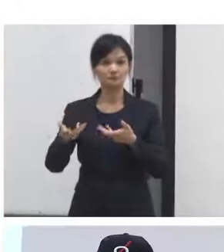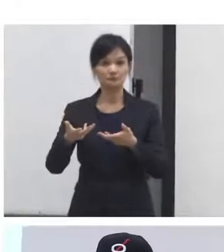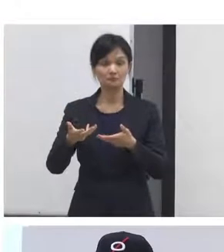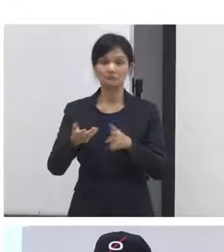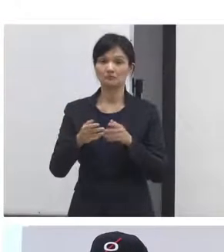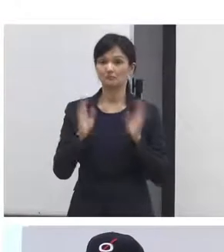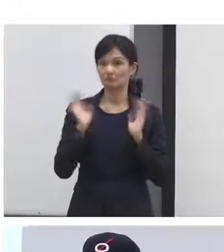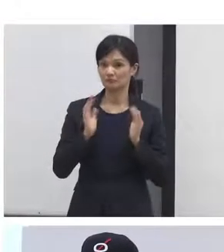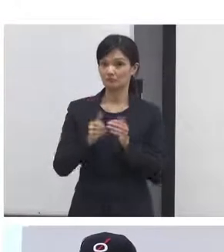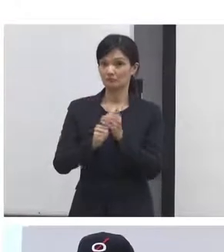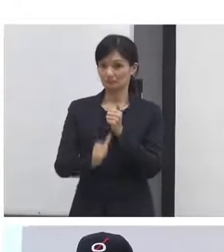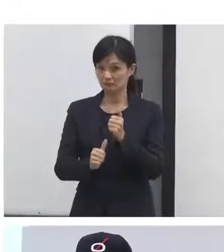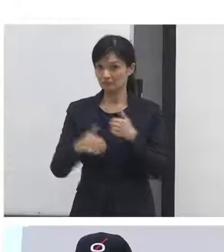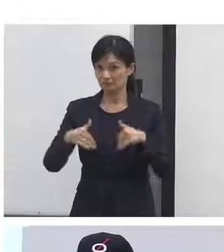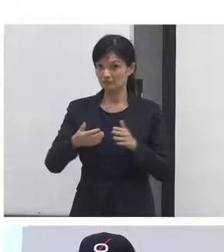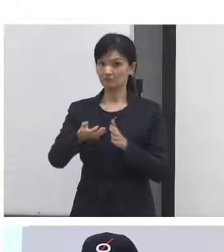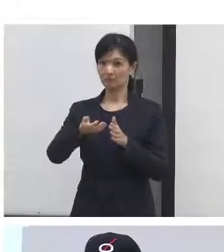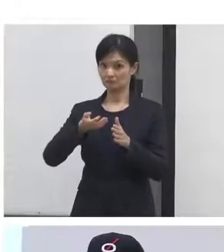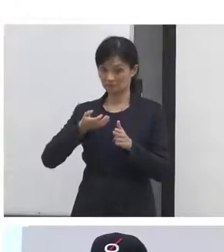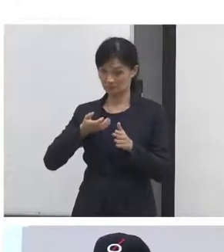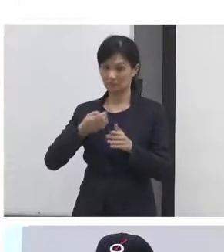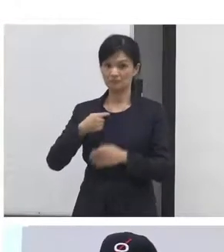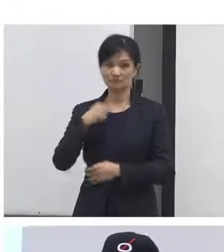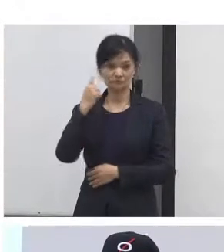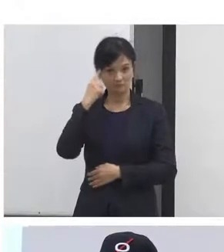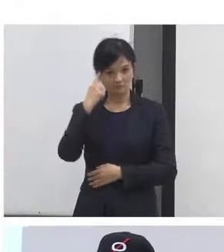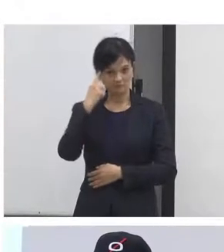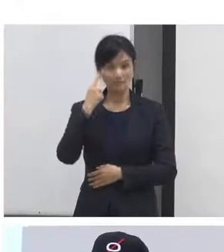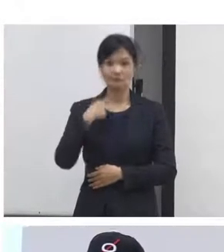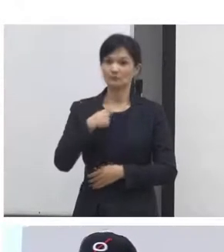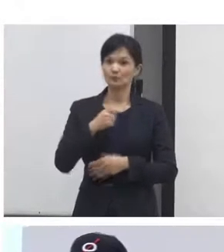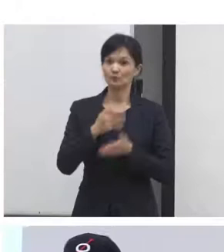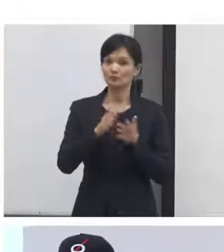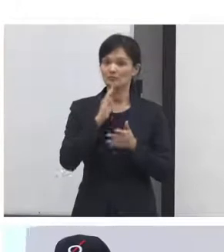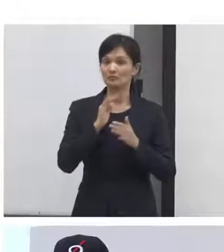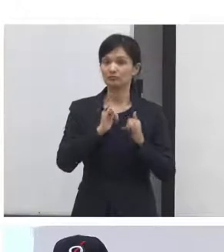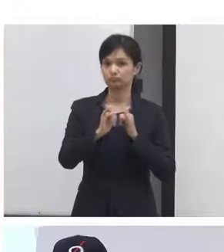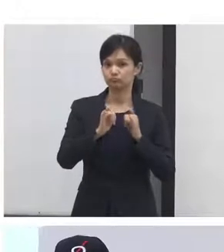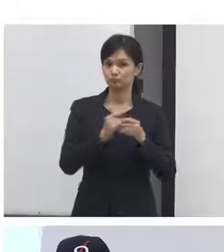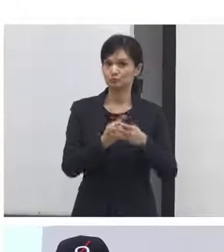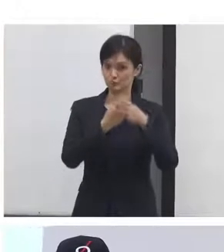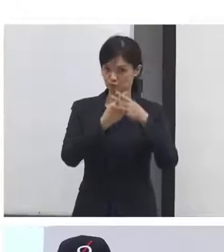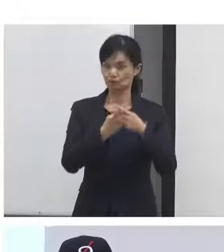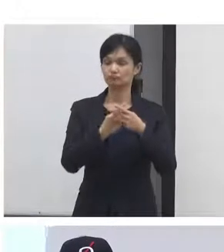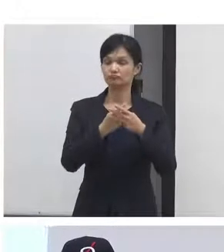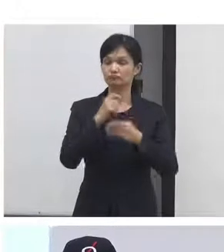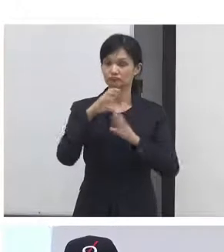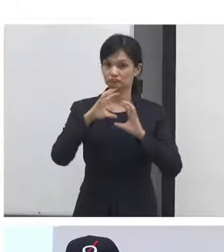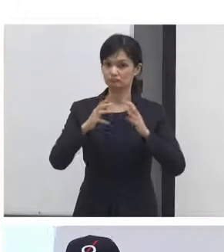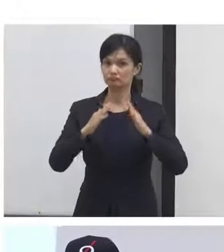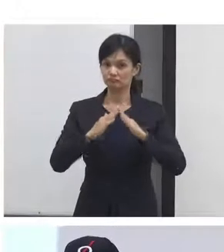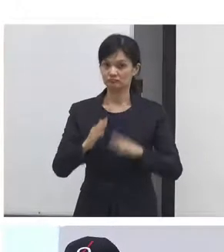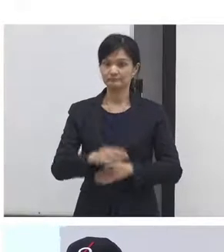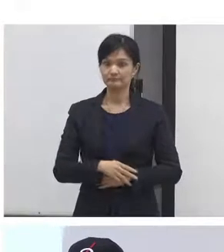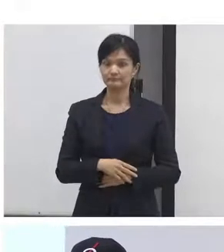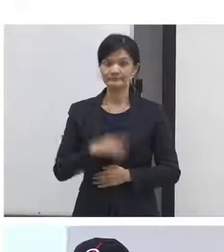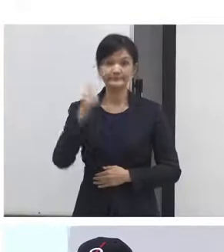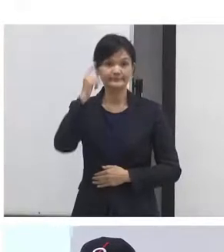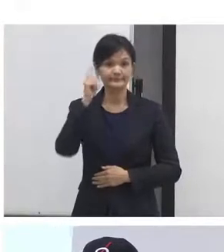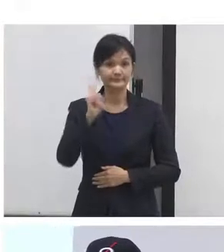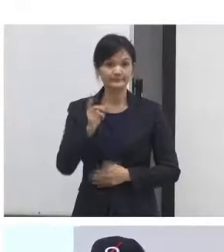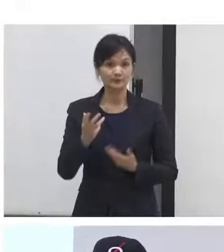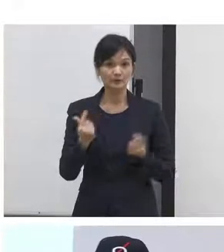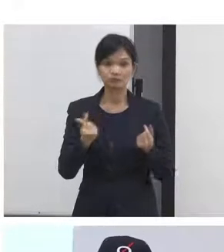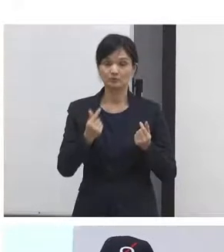出生之前，我一直觉得我们是在一个非常民主的一个国家。非常民主的国家，意思就是说，我们可能在欧